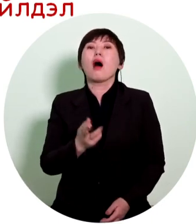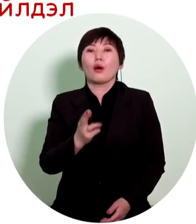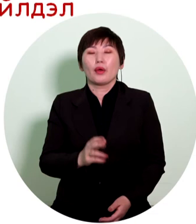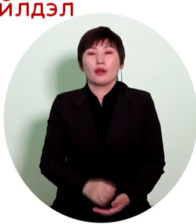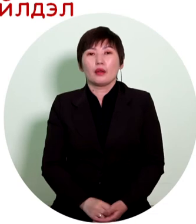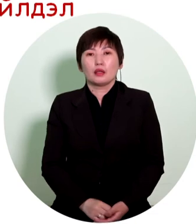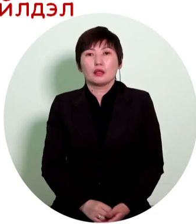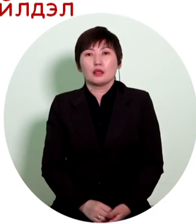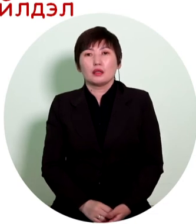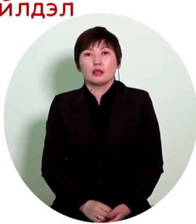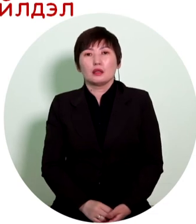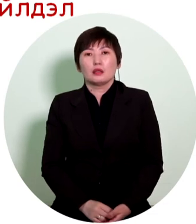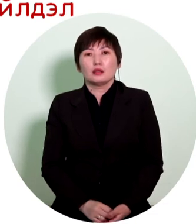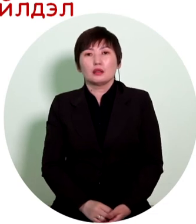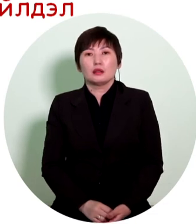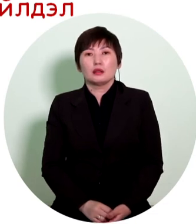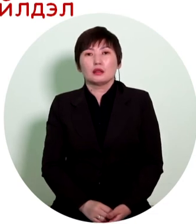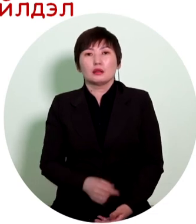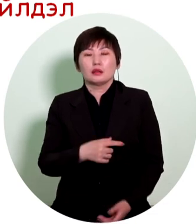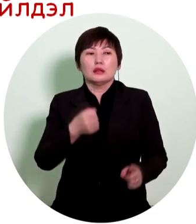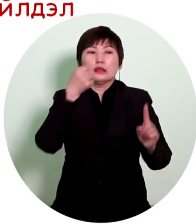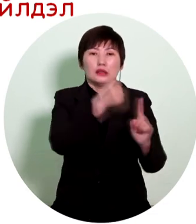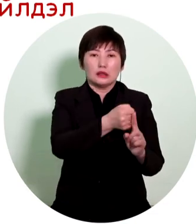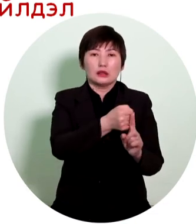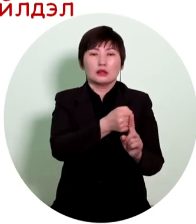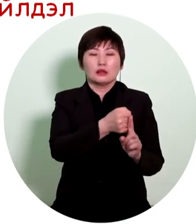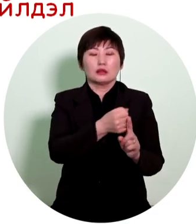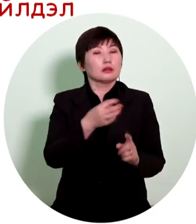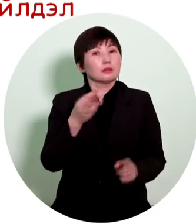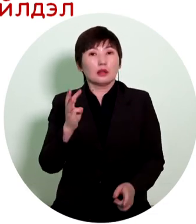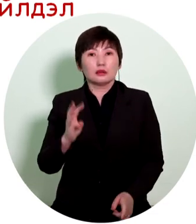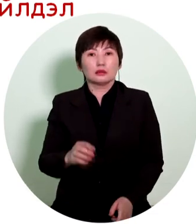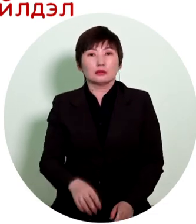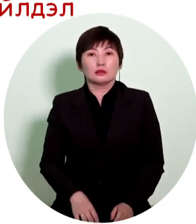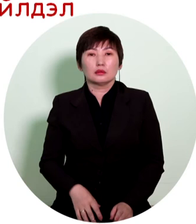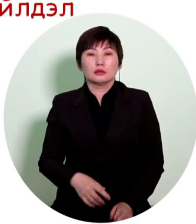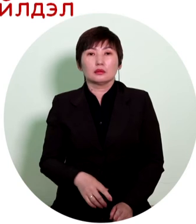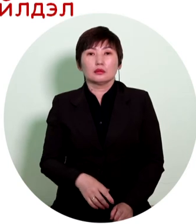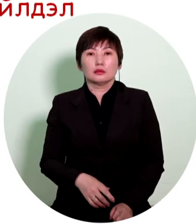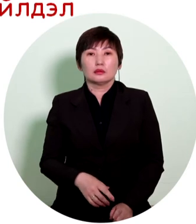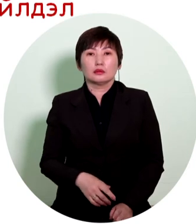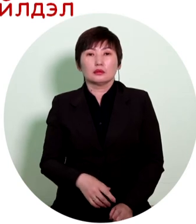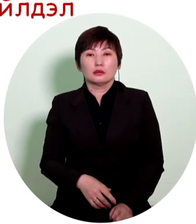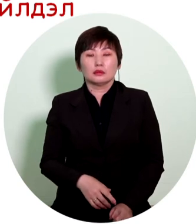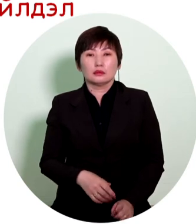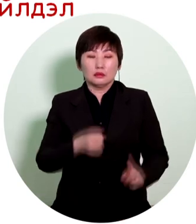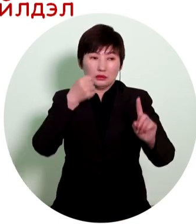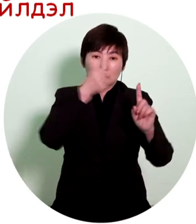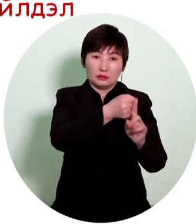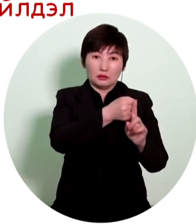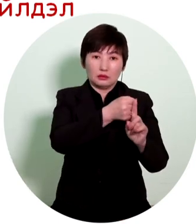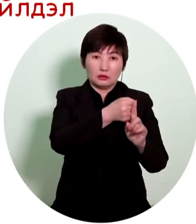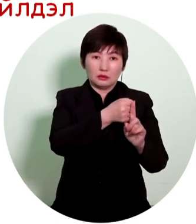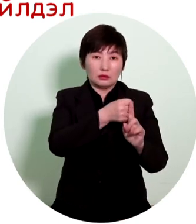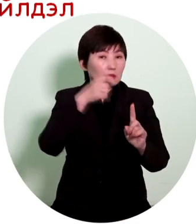үйлдэл гарах вэ? Шууд нөгөө нэг хүүхдийг цохиж авах. За ингээд цохиод авангууд дахиад